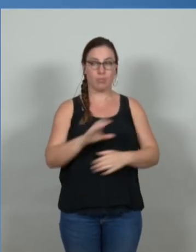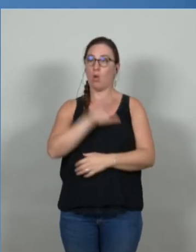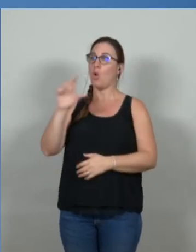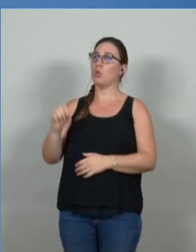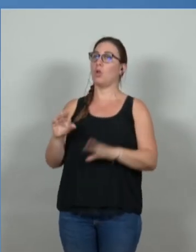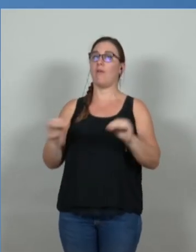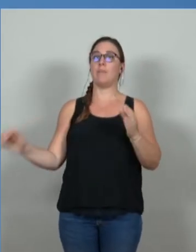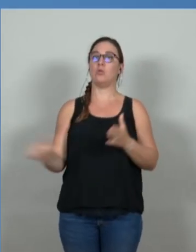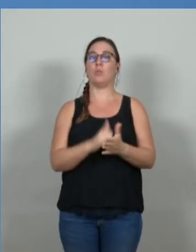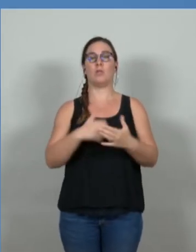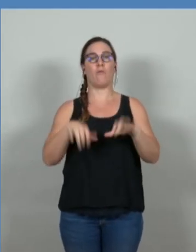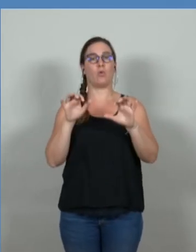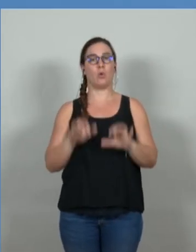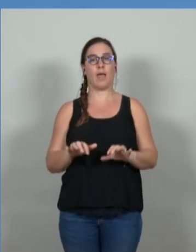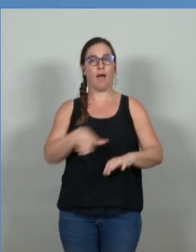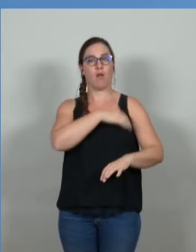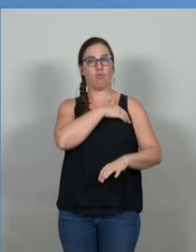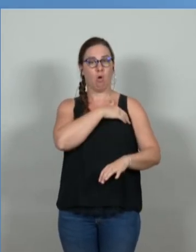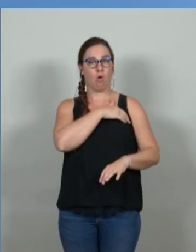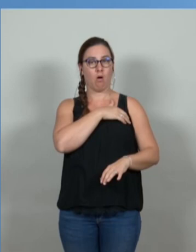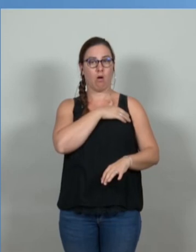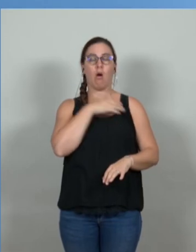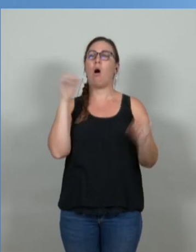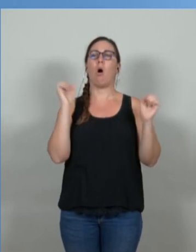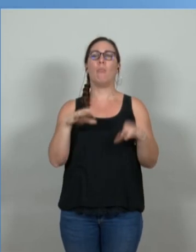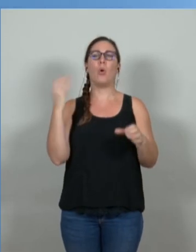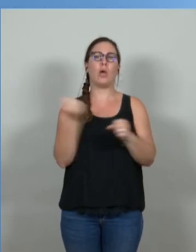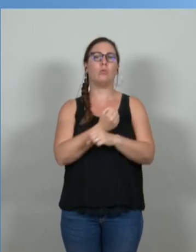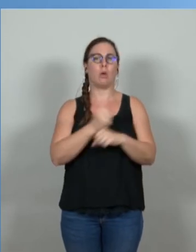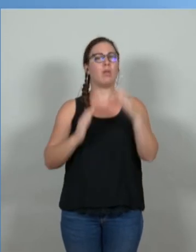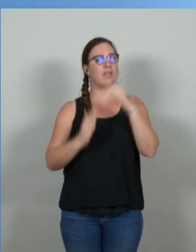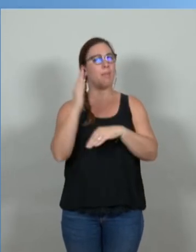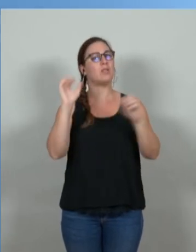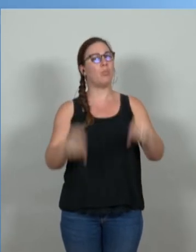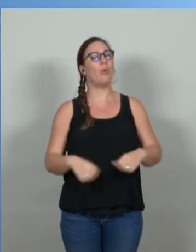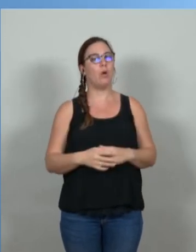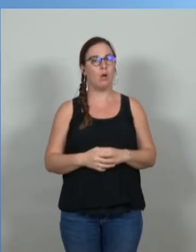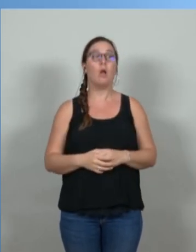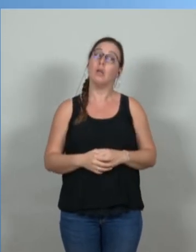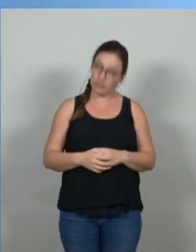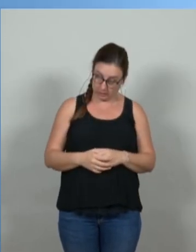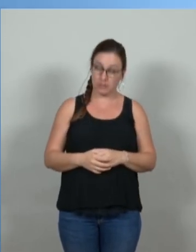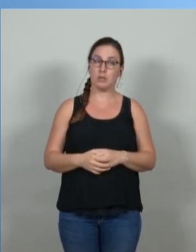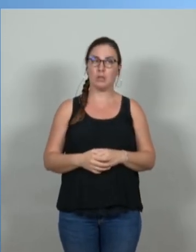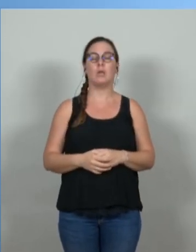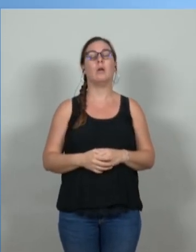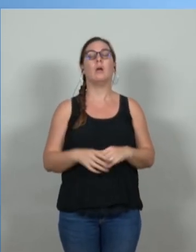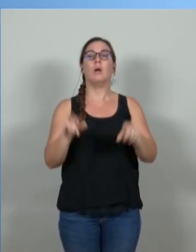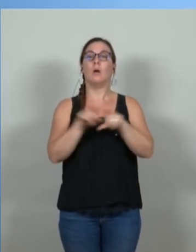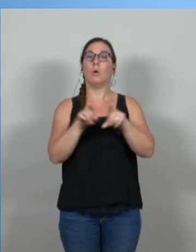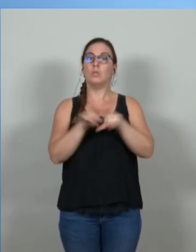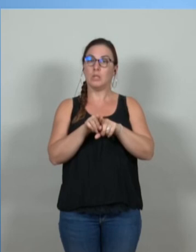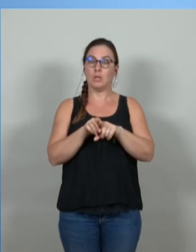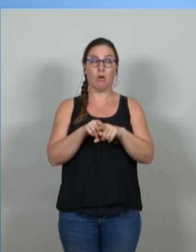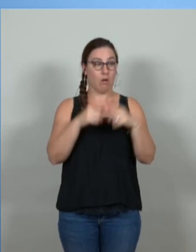suppression de poste de fonctionner a été largement atteignable et qu'on pouvait même faire plus nous avons d'ailleurs et d'ailleurs nous avons écrit à